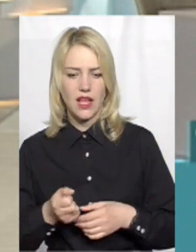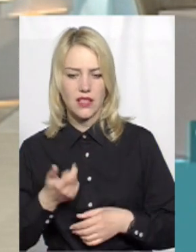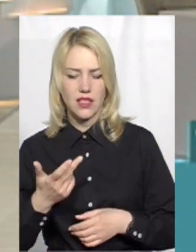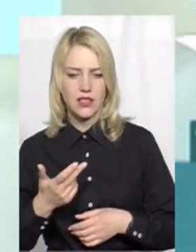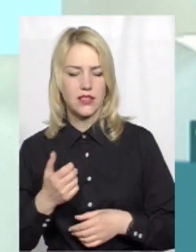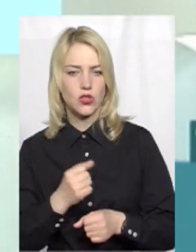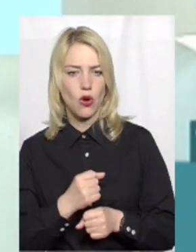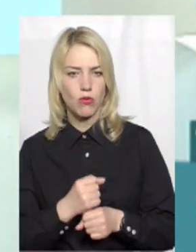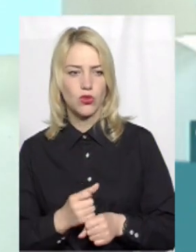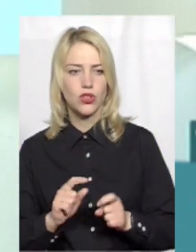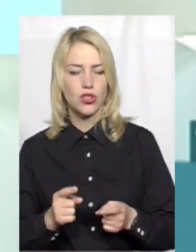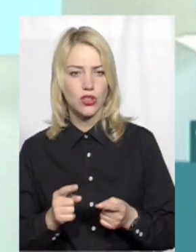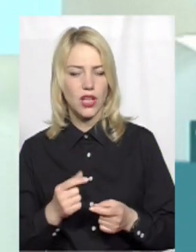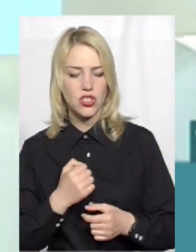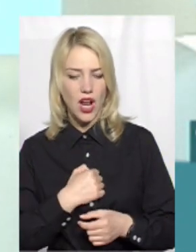жаль, не завжди